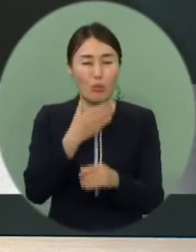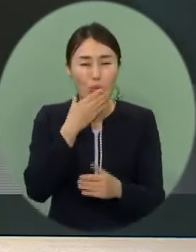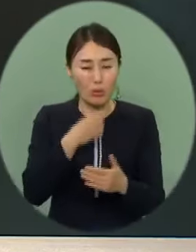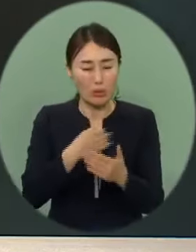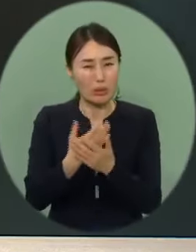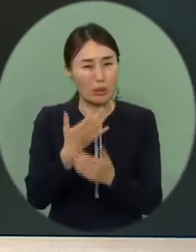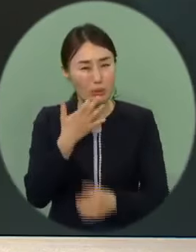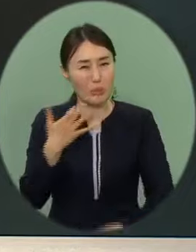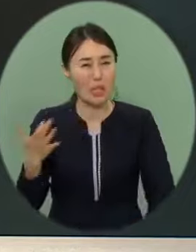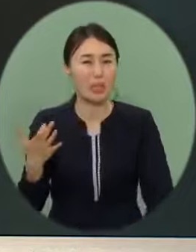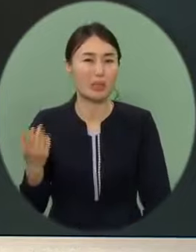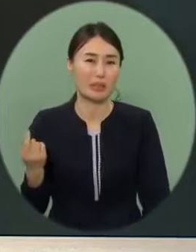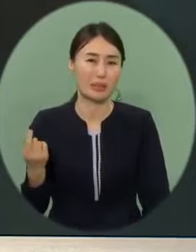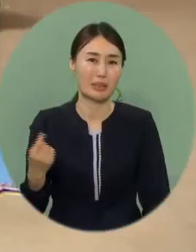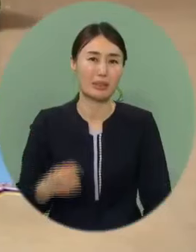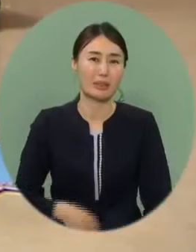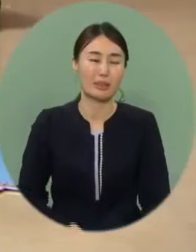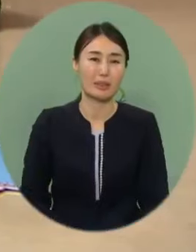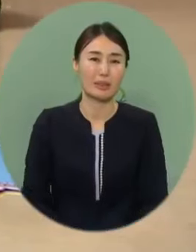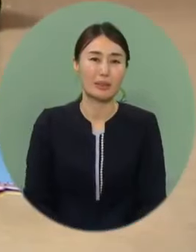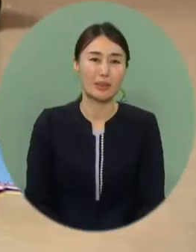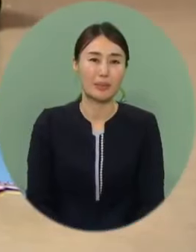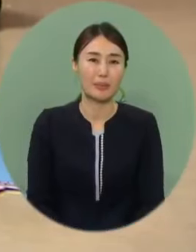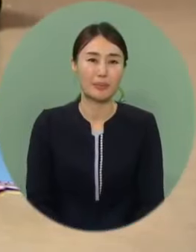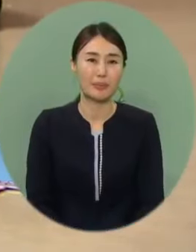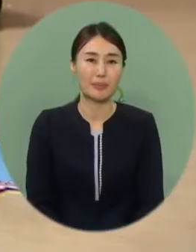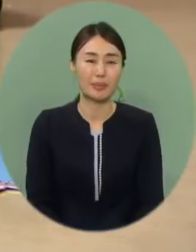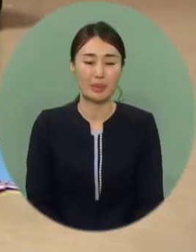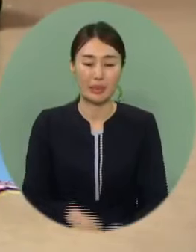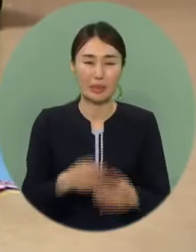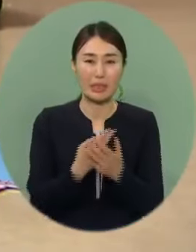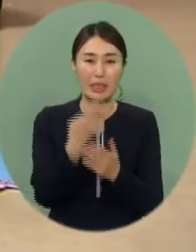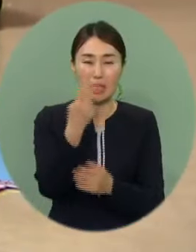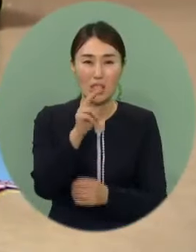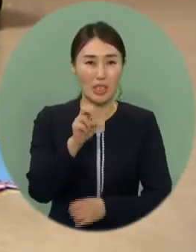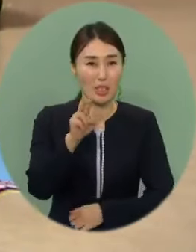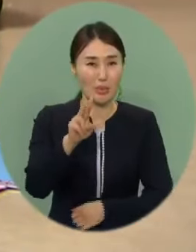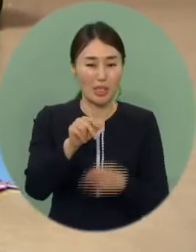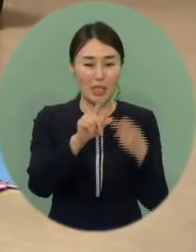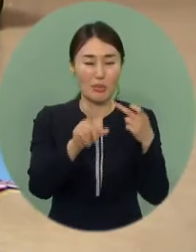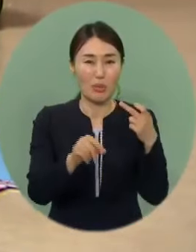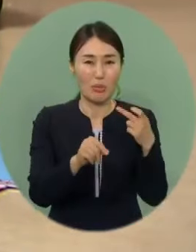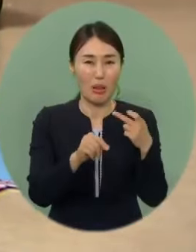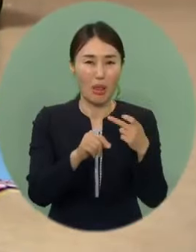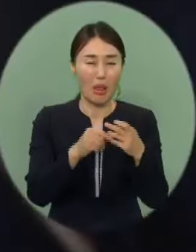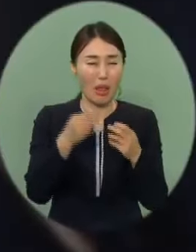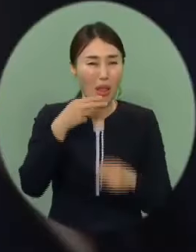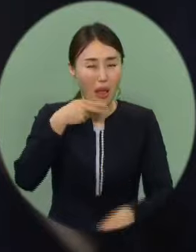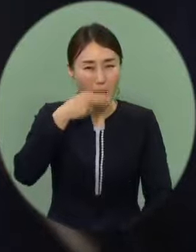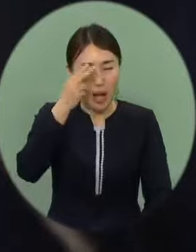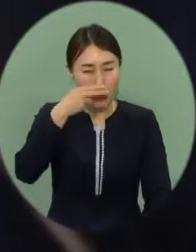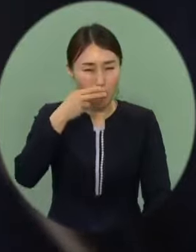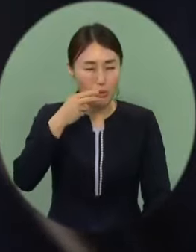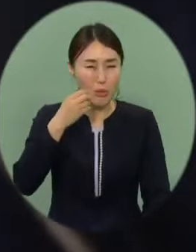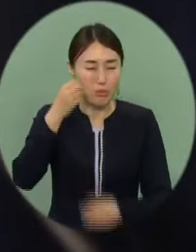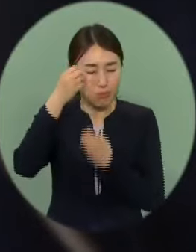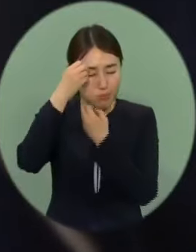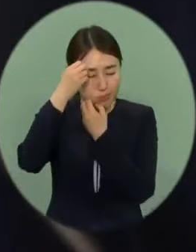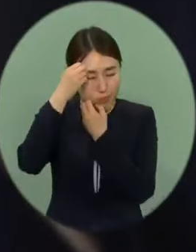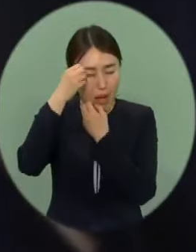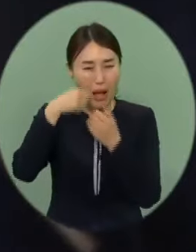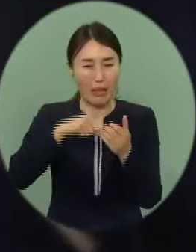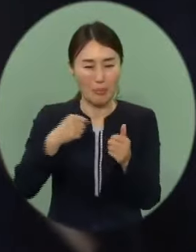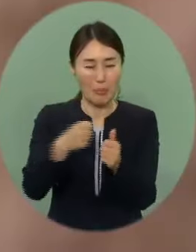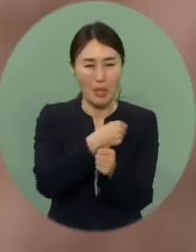김초롱 기자의 보도입니다 지난 2022년 12월 알코올 중독 아들에게 학대를 받아